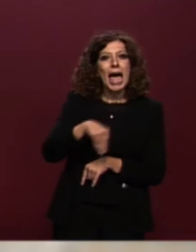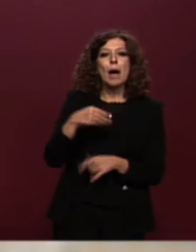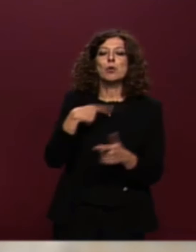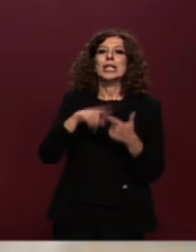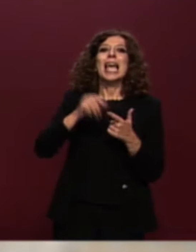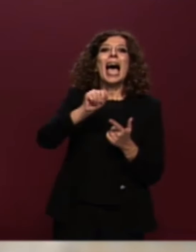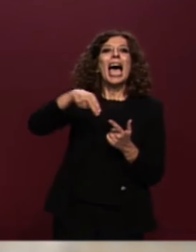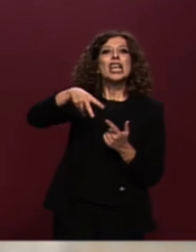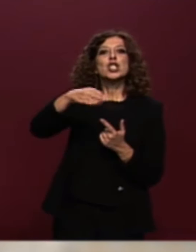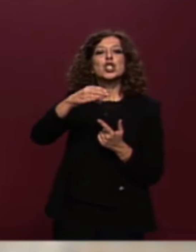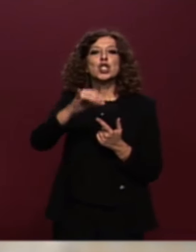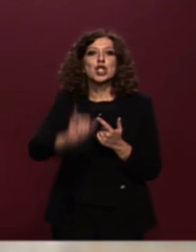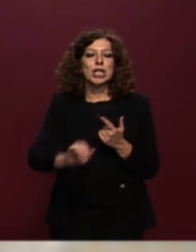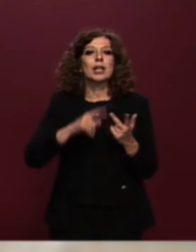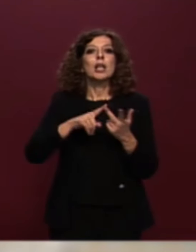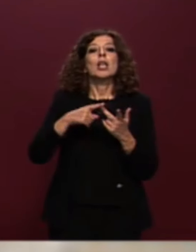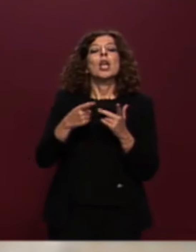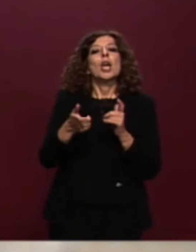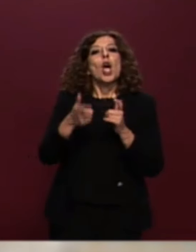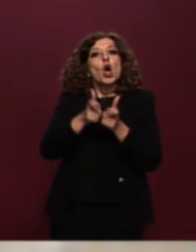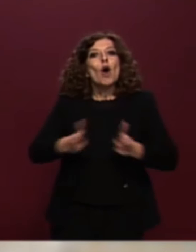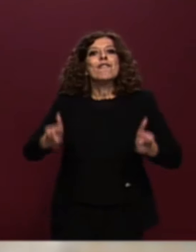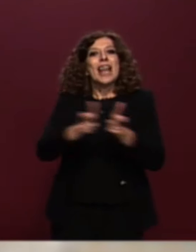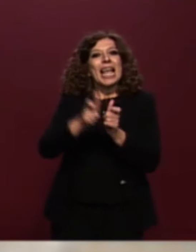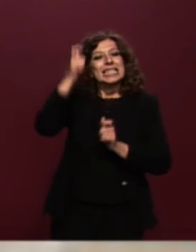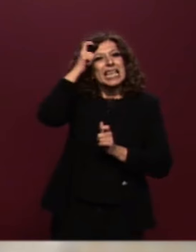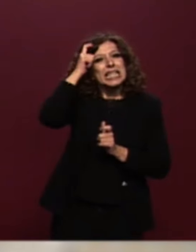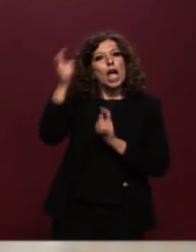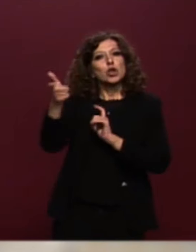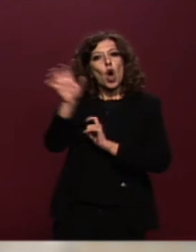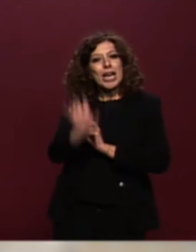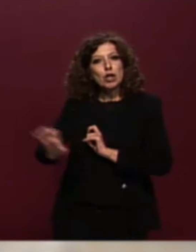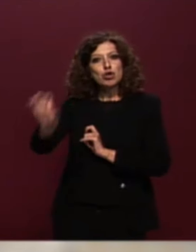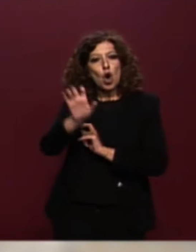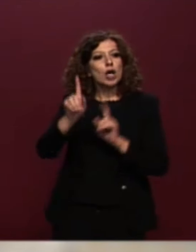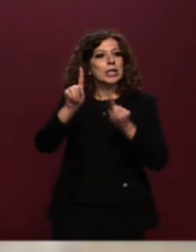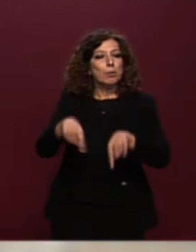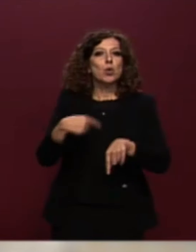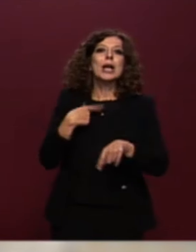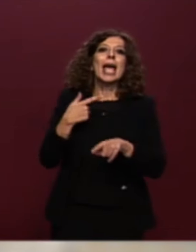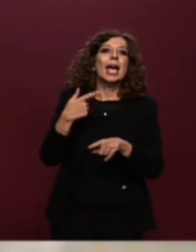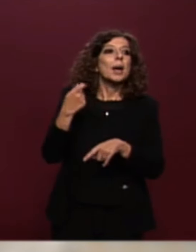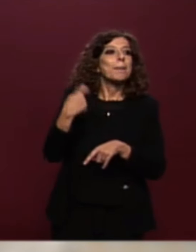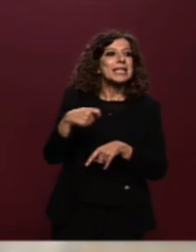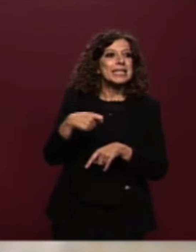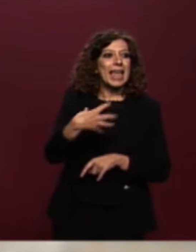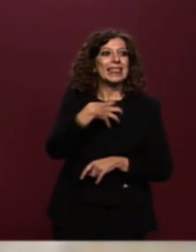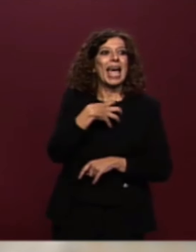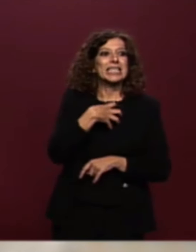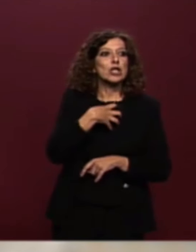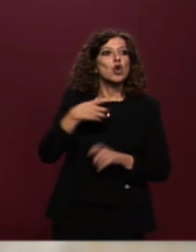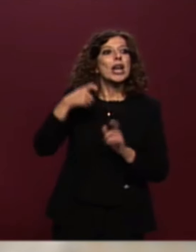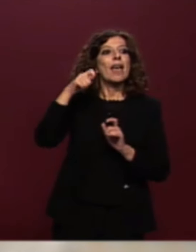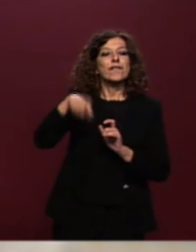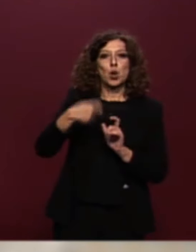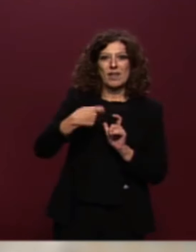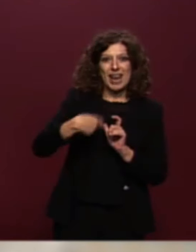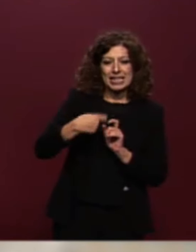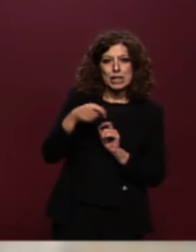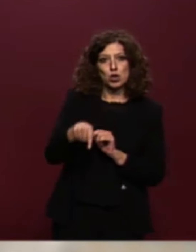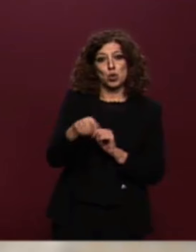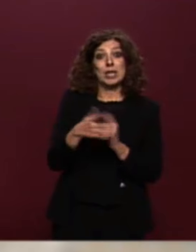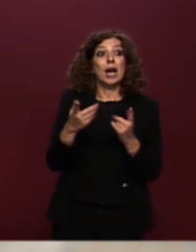la conferenza Stato-Regioni, in modo particolare l'assessore del Friuli Venezia Giulia, che oggi ci parlerà della cosiddetta Carta di Lorenzo.